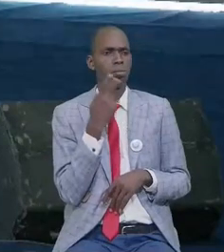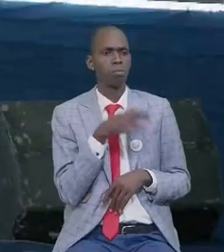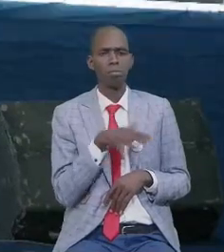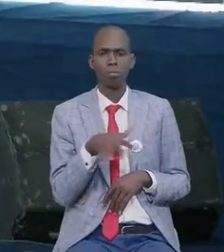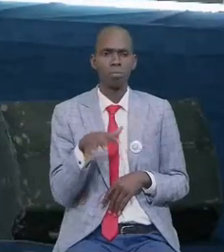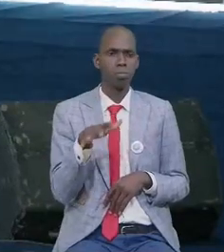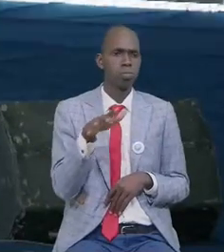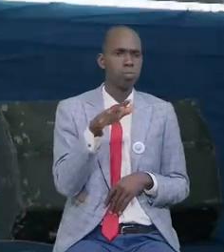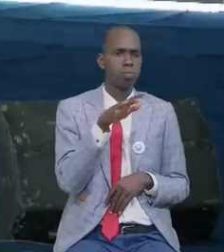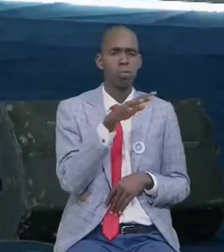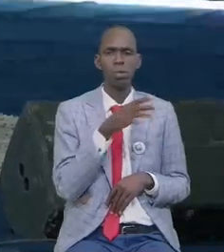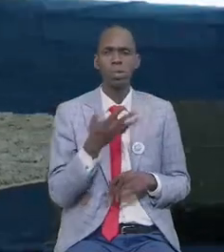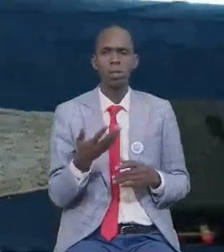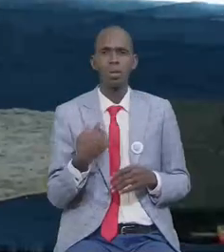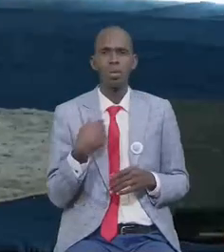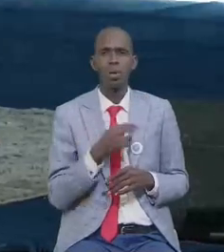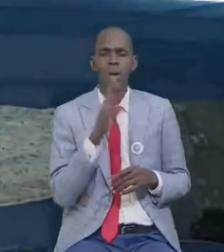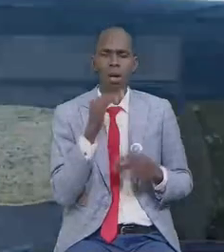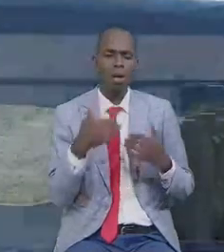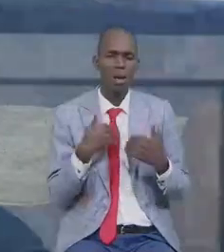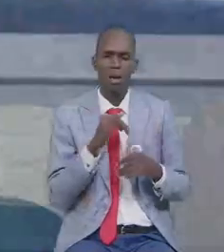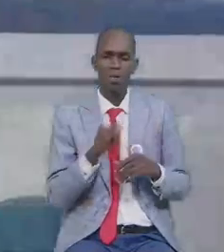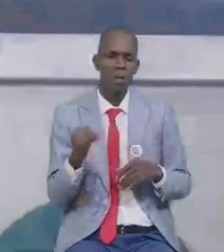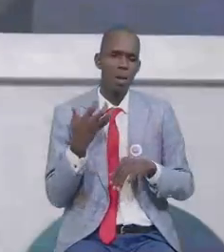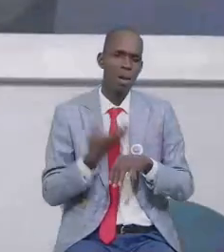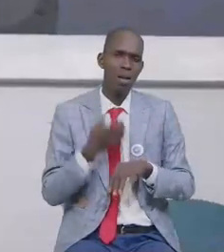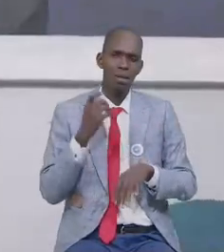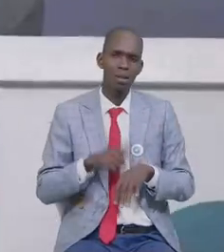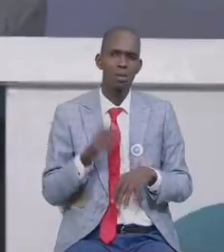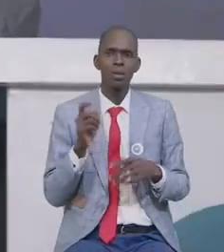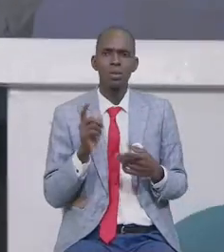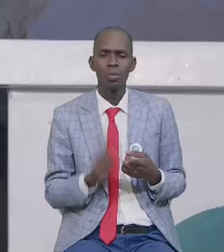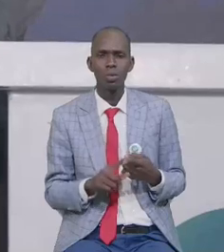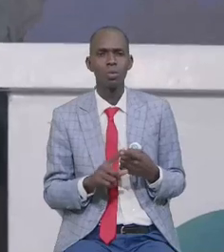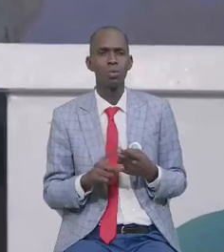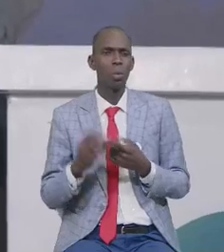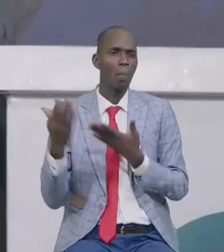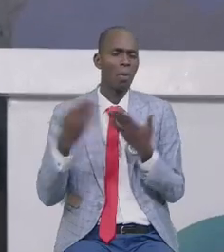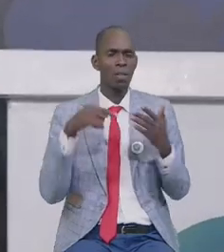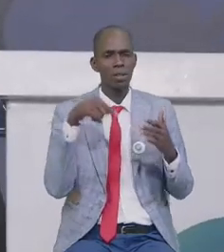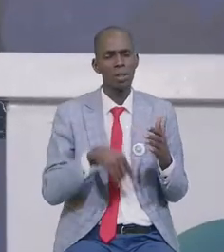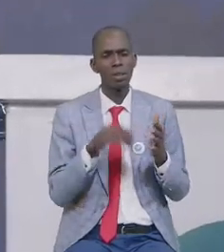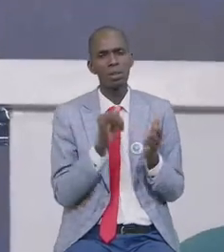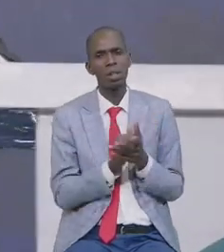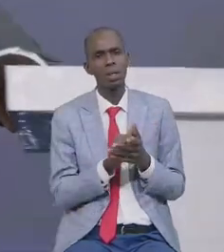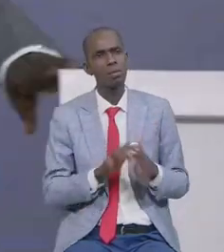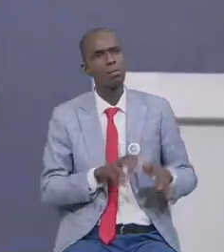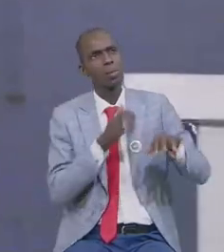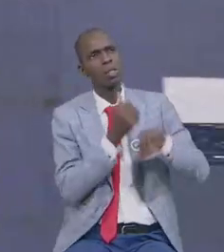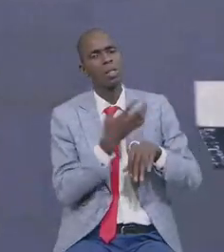d'eux. Ils avaient des difficultés pour briser cette montagne, pour passer par cette